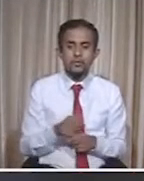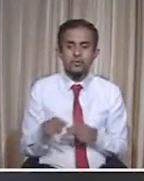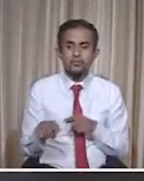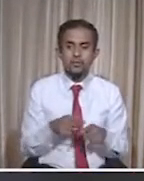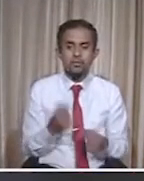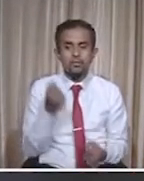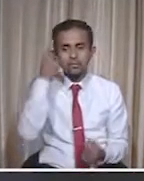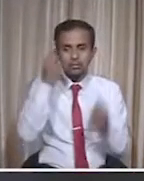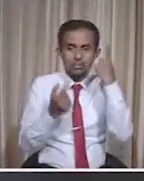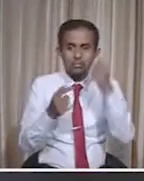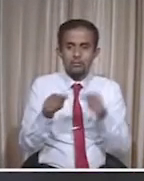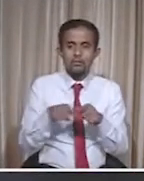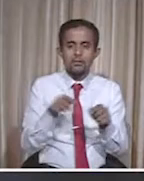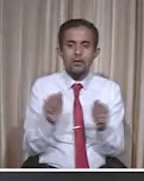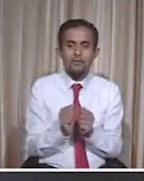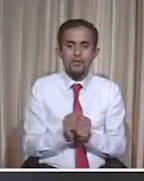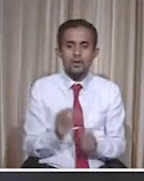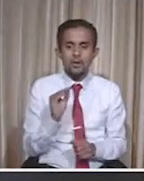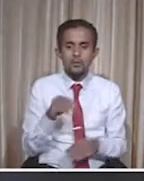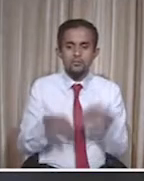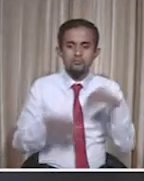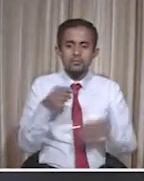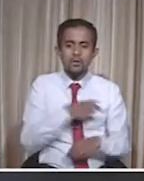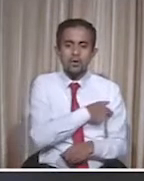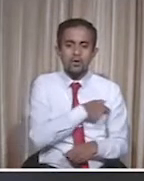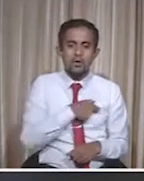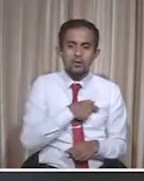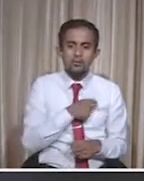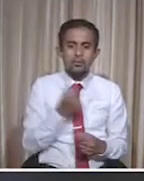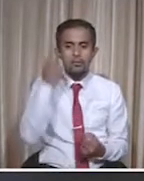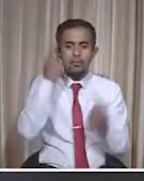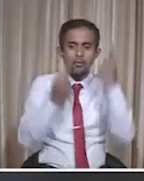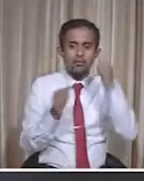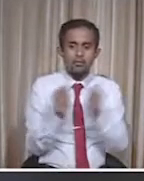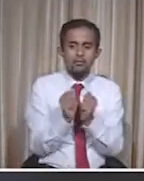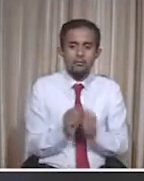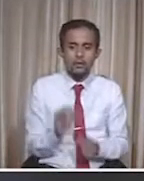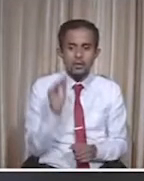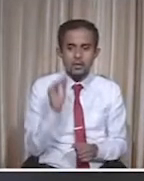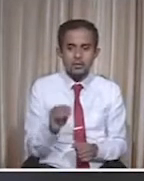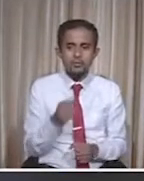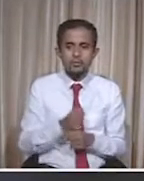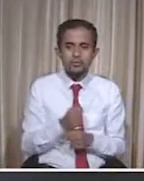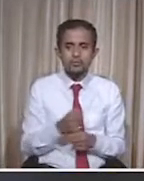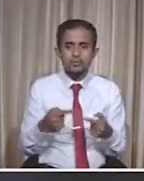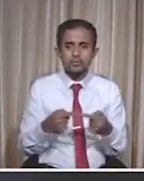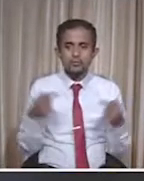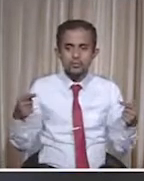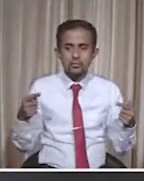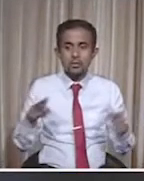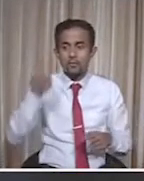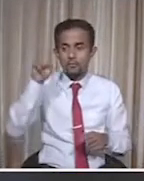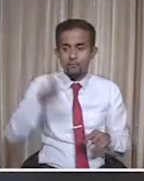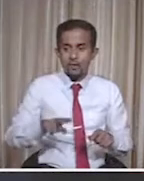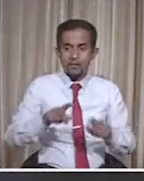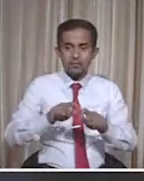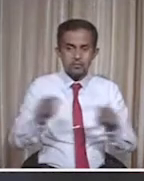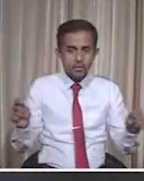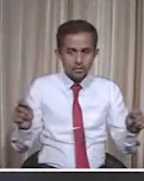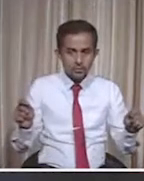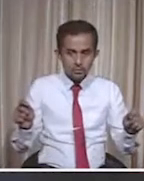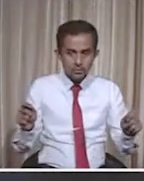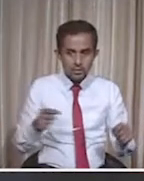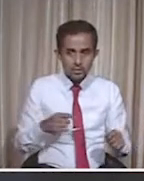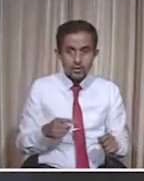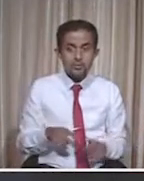විදිහට අත්නොමතිකට වැදියට වැඩ කරනවා නම් මේ දේශපාලන නායකත්වයේ මේ විදිහට අත්නොමතික විදිහට වැඩ කරනවා නම් මේ ආණ්ඩුවට විරුද්ධව විශ්වාස භංගේ ඒ විශ්වාස